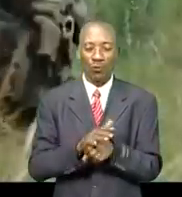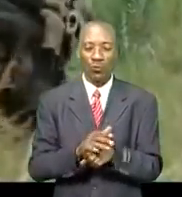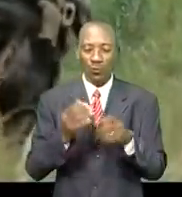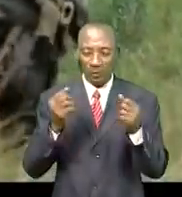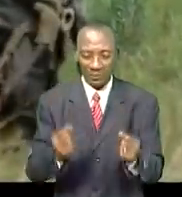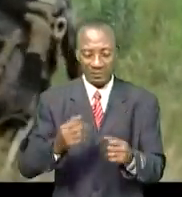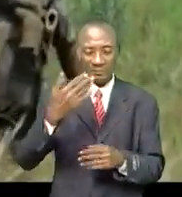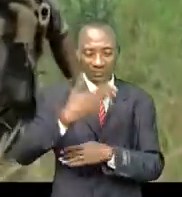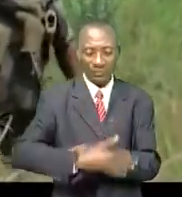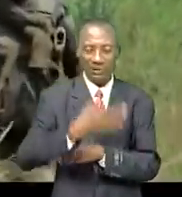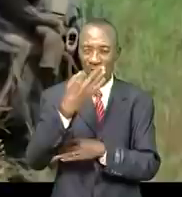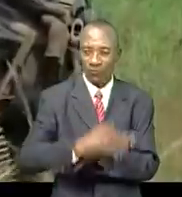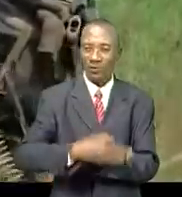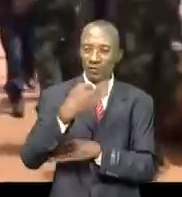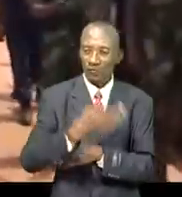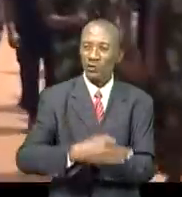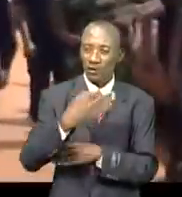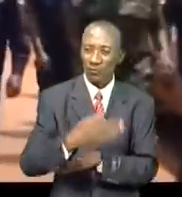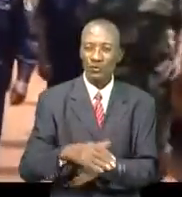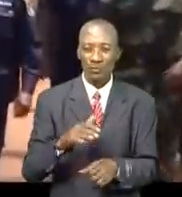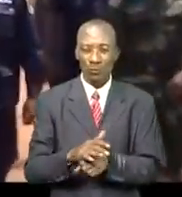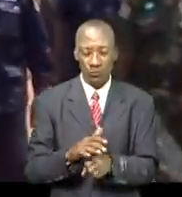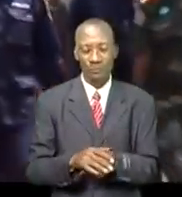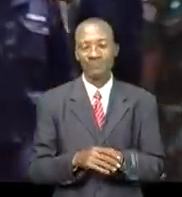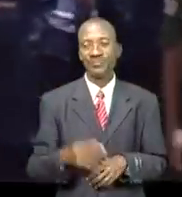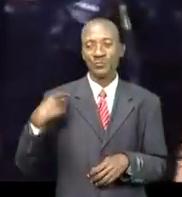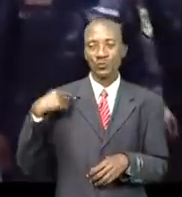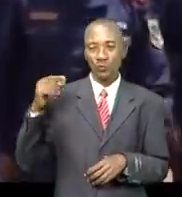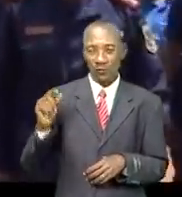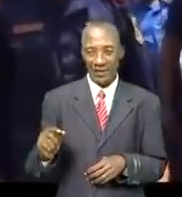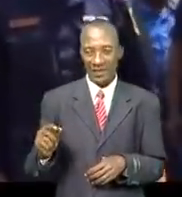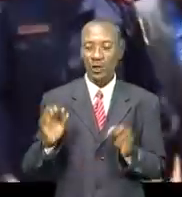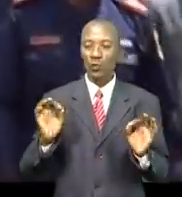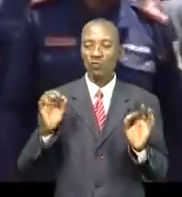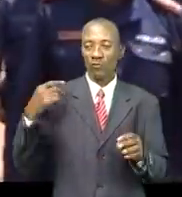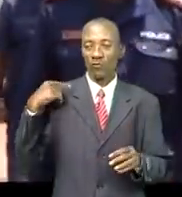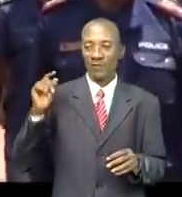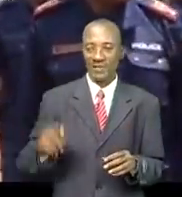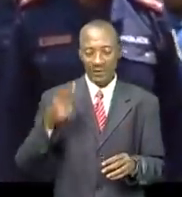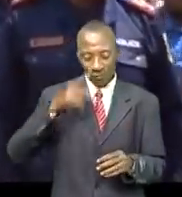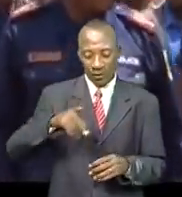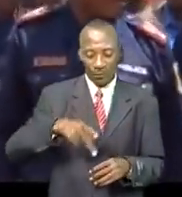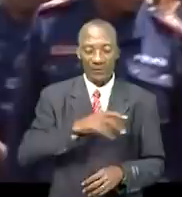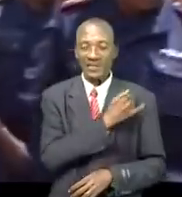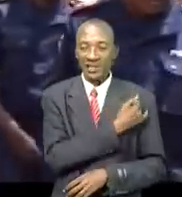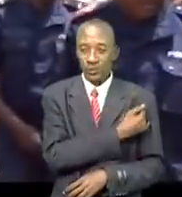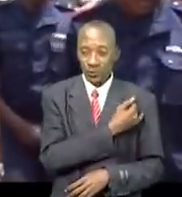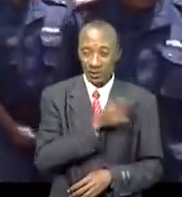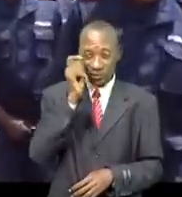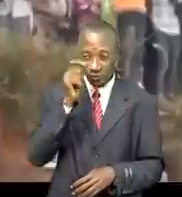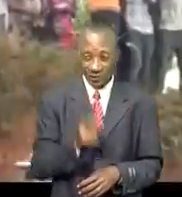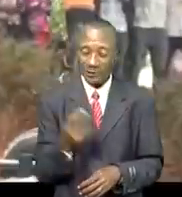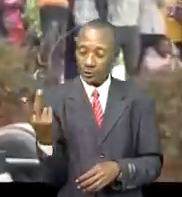de nettoyage menées par ses troupes, le gouverneur de l'Ituri, le lieutenant-général Johnny Luboyan Kachama et son adjoint, le